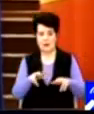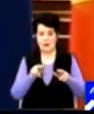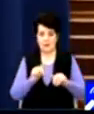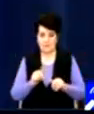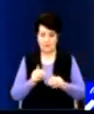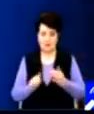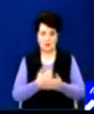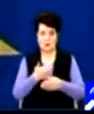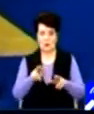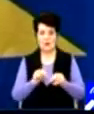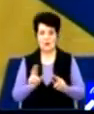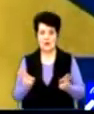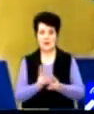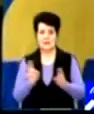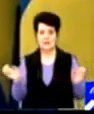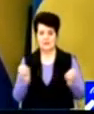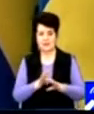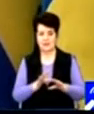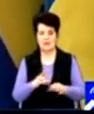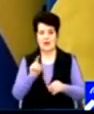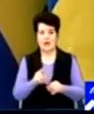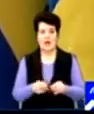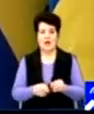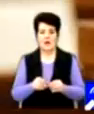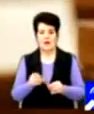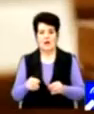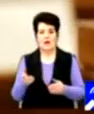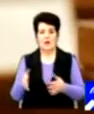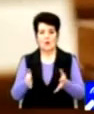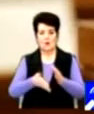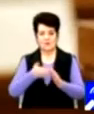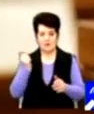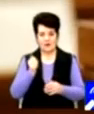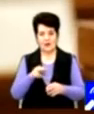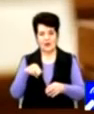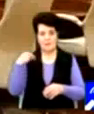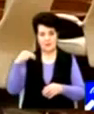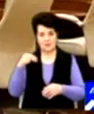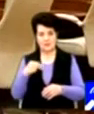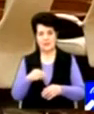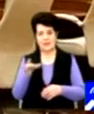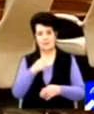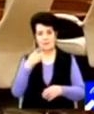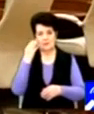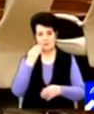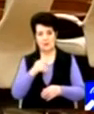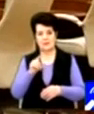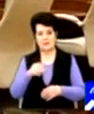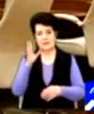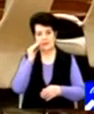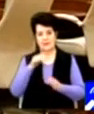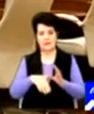Parlamentul nou ales se va întruni în ședința de constituire la convocarea președintelui Republicii Moldova în cel mult 30 de zile din data